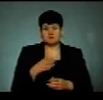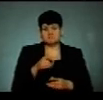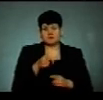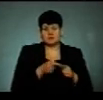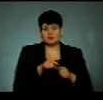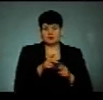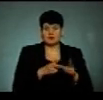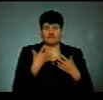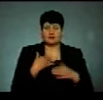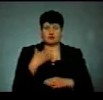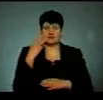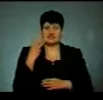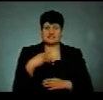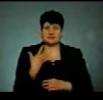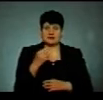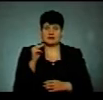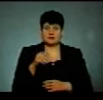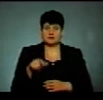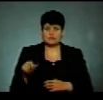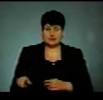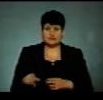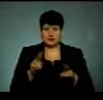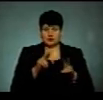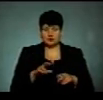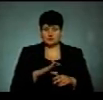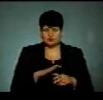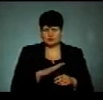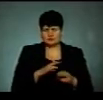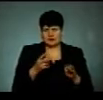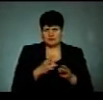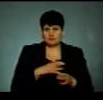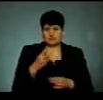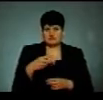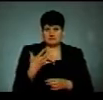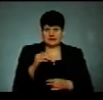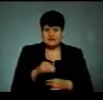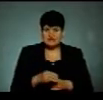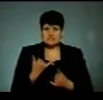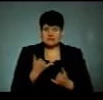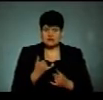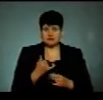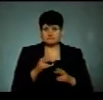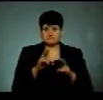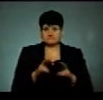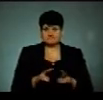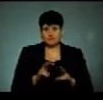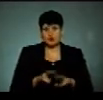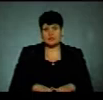проголосували понад 35,5 тисяч осіб. Для розгляду було необхідно 25 тисяч. Зараз петиція на розгляді.